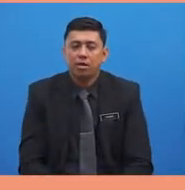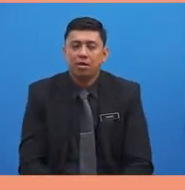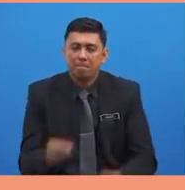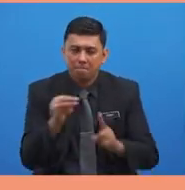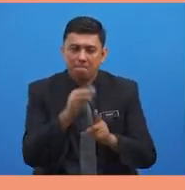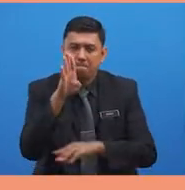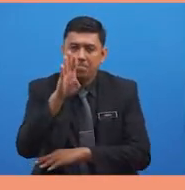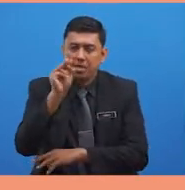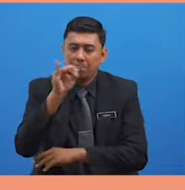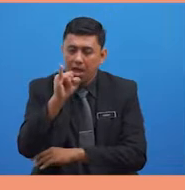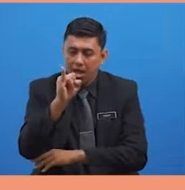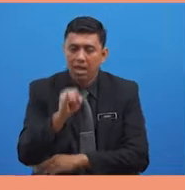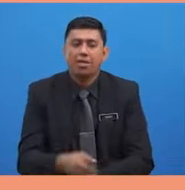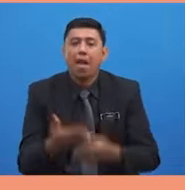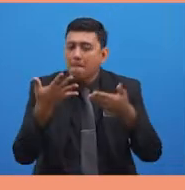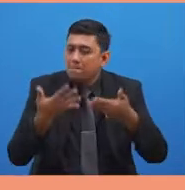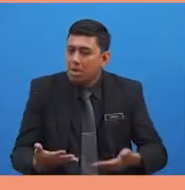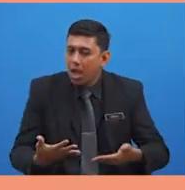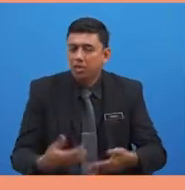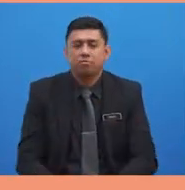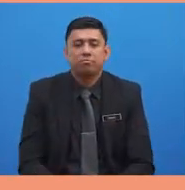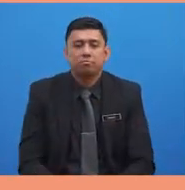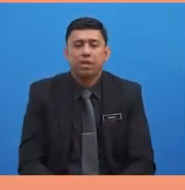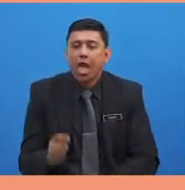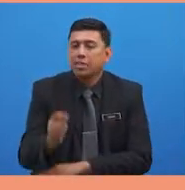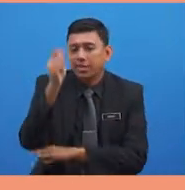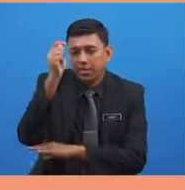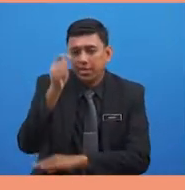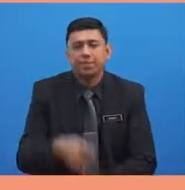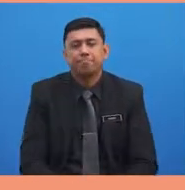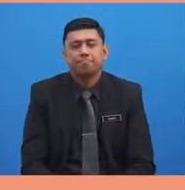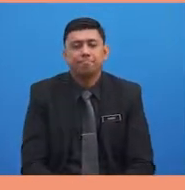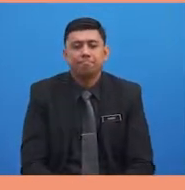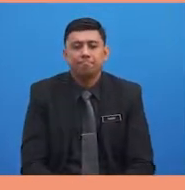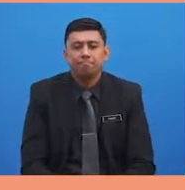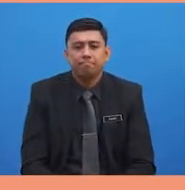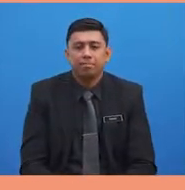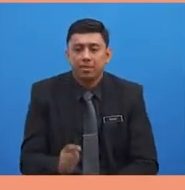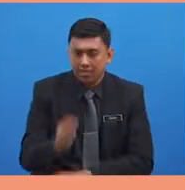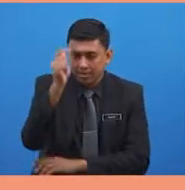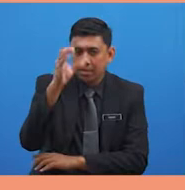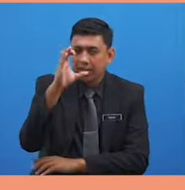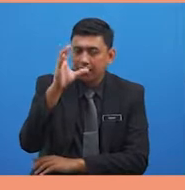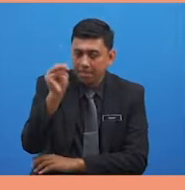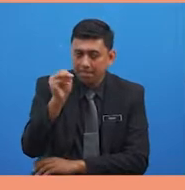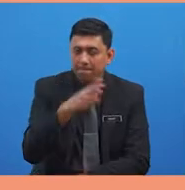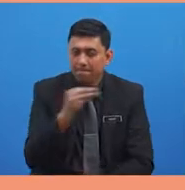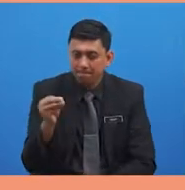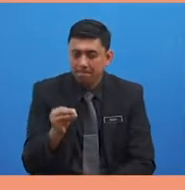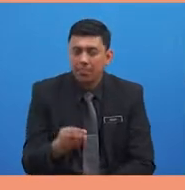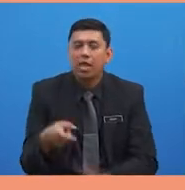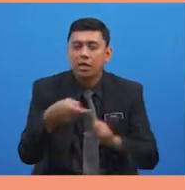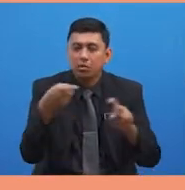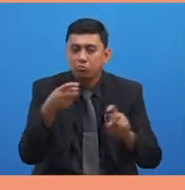skor BMI, berat, tinggi, tinggi sentimeter